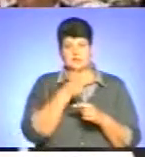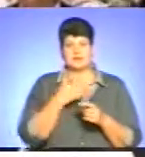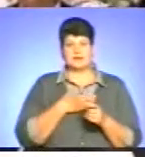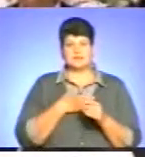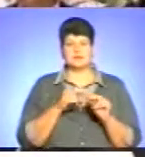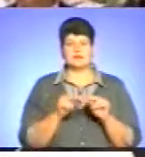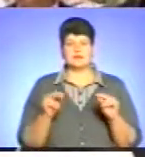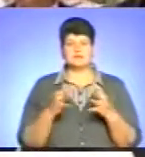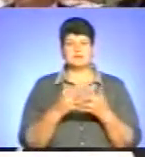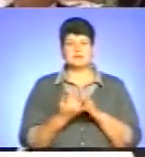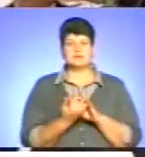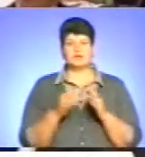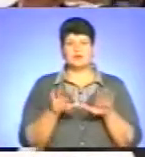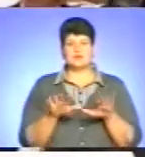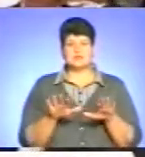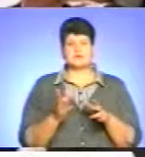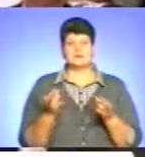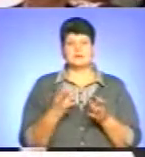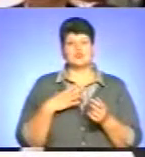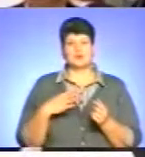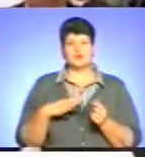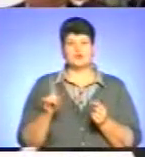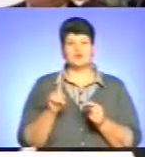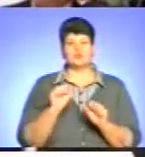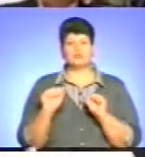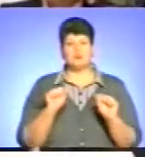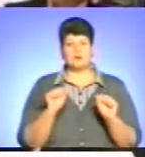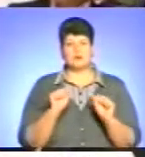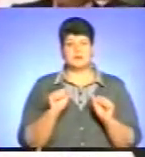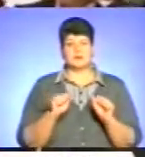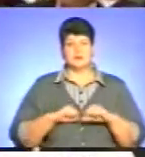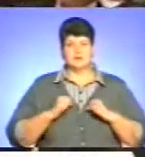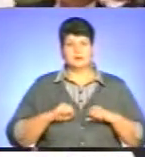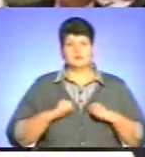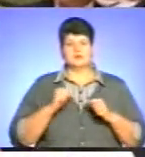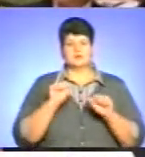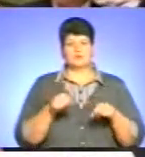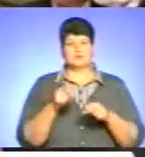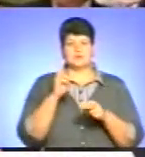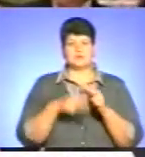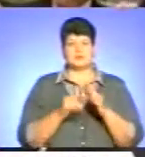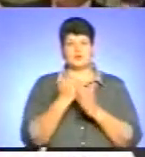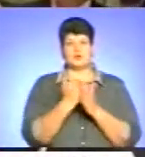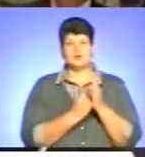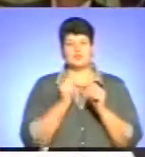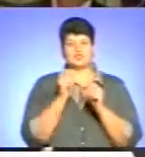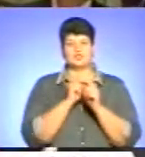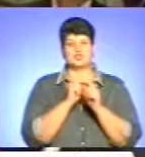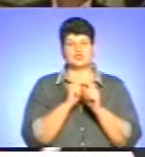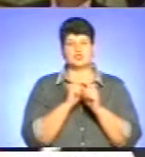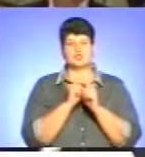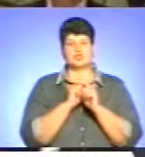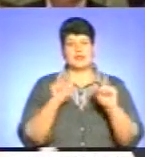сільській місцевості, треба чекати, що уряд напружиться і зможе завершити програму «Шкільний автобус» або